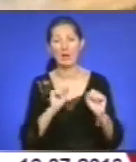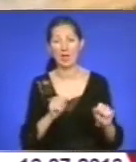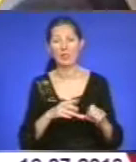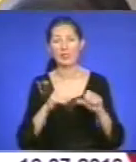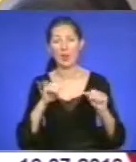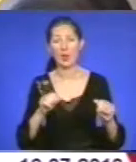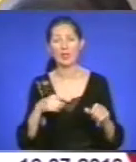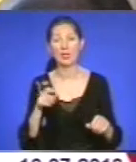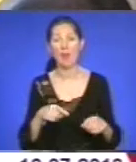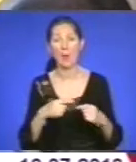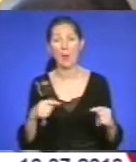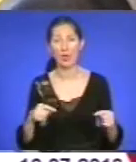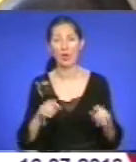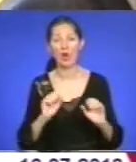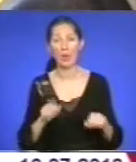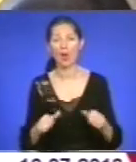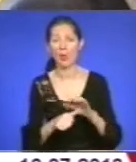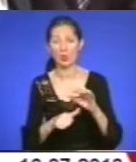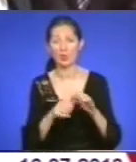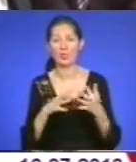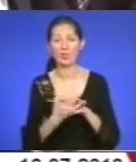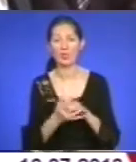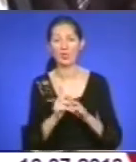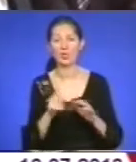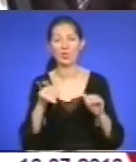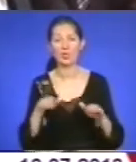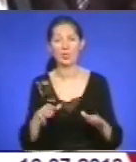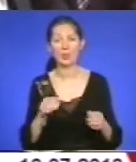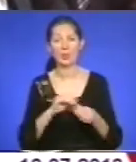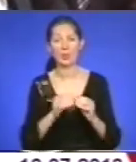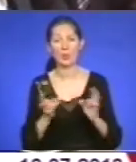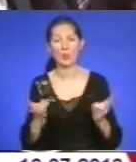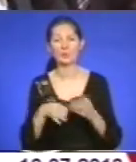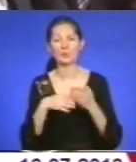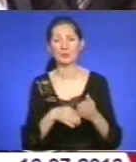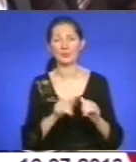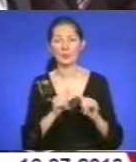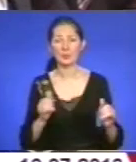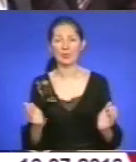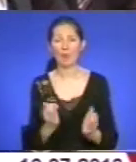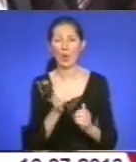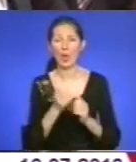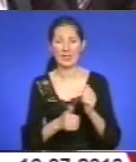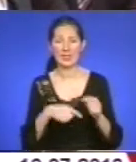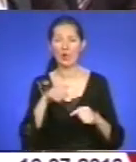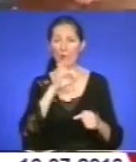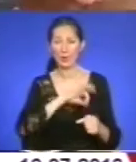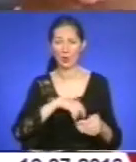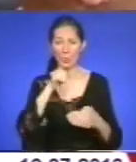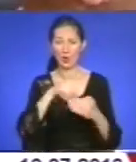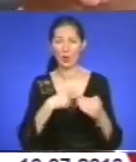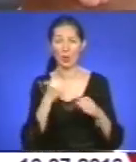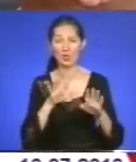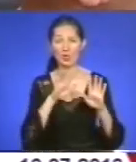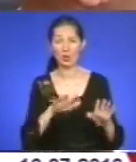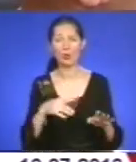прав і про безробіття в селі. Щоб вирішити проблему, треба насамперед сприяти розвитку малого і середнього бізнесу, переконаний перший